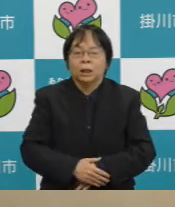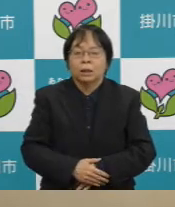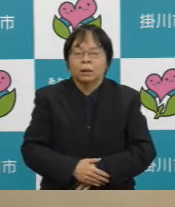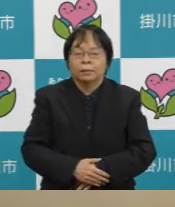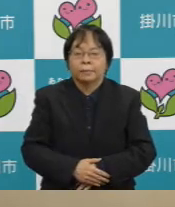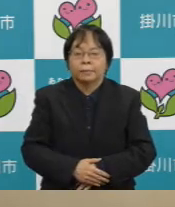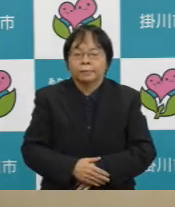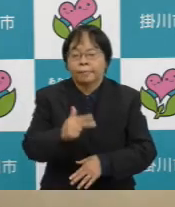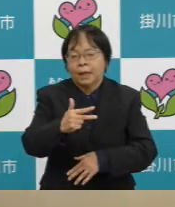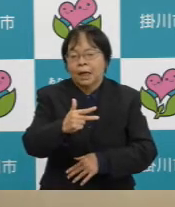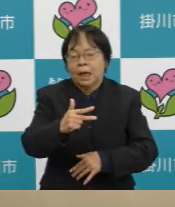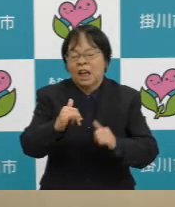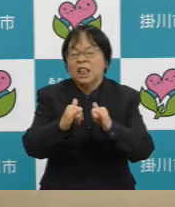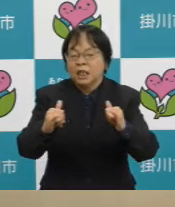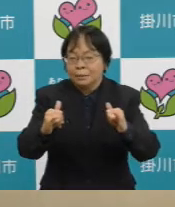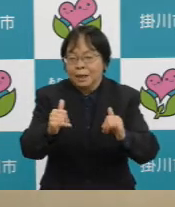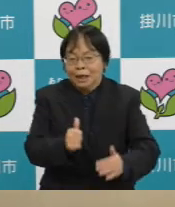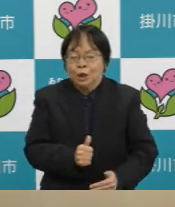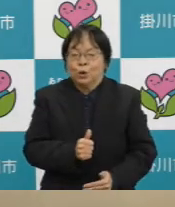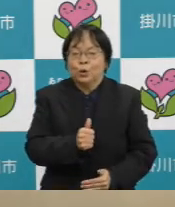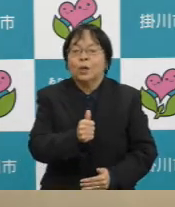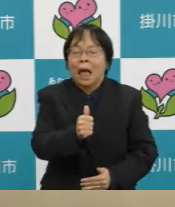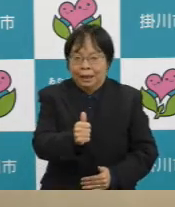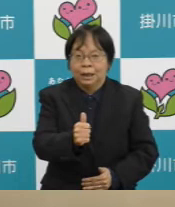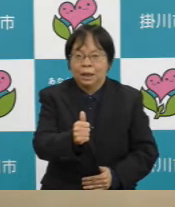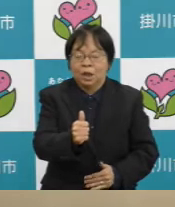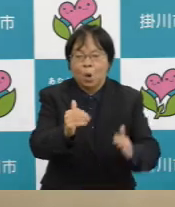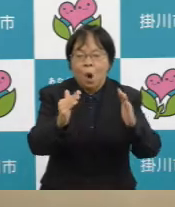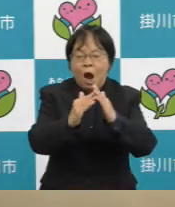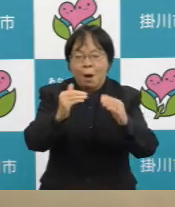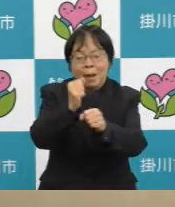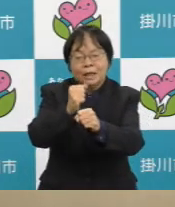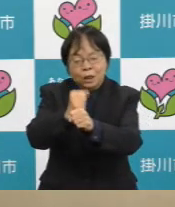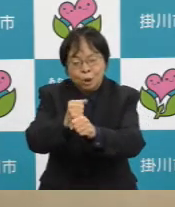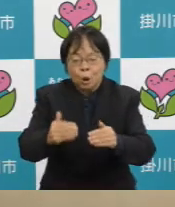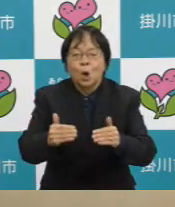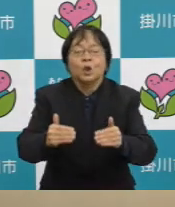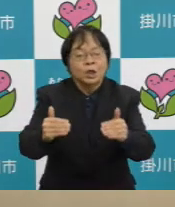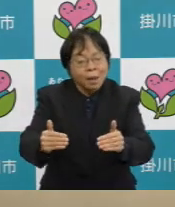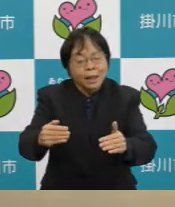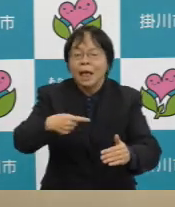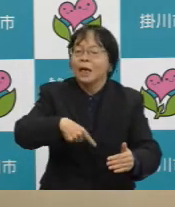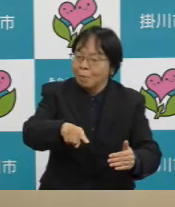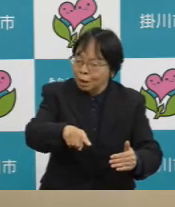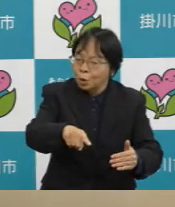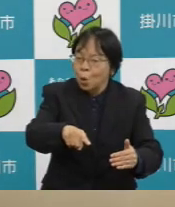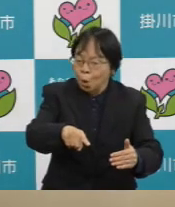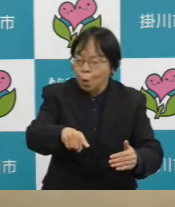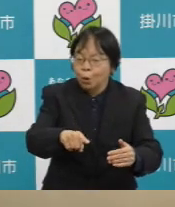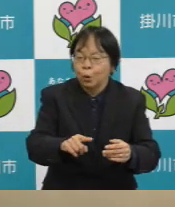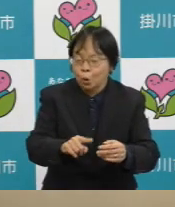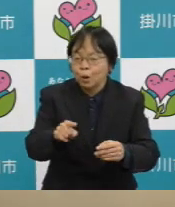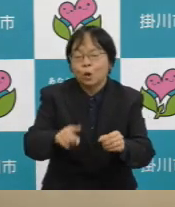市民主体に、まちづくりを進めていこうということと、そのために、ど